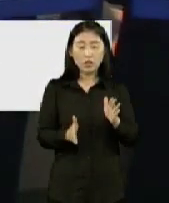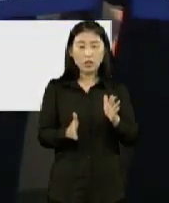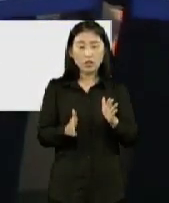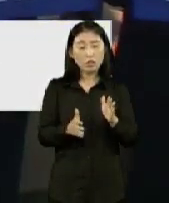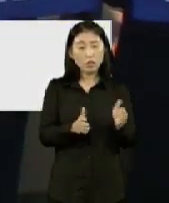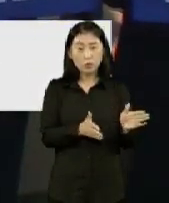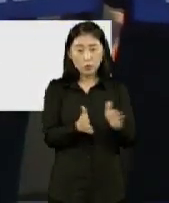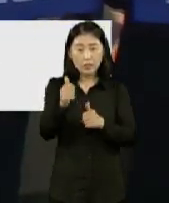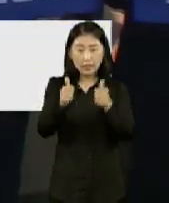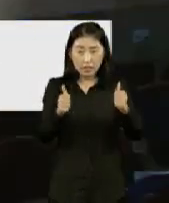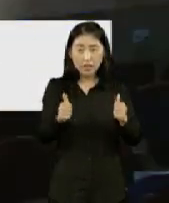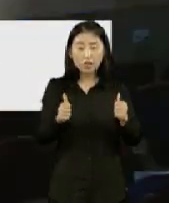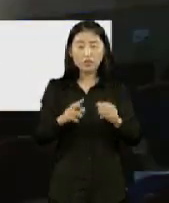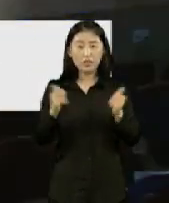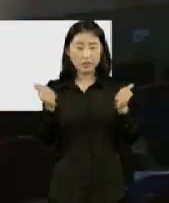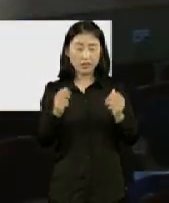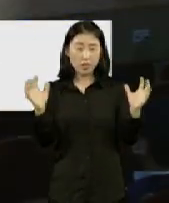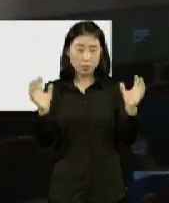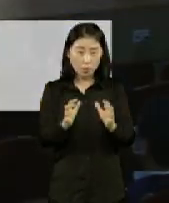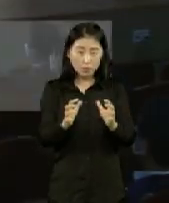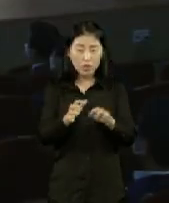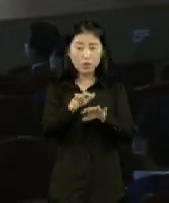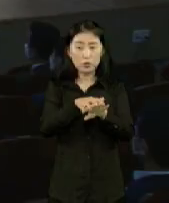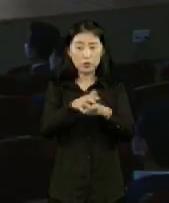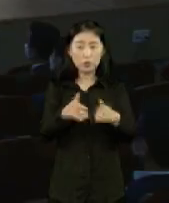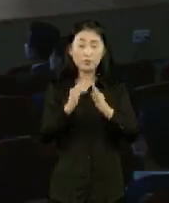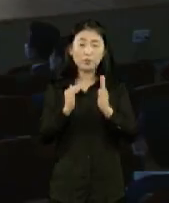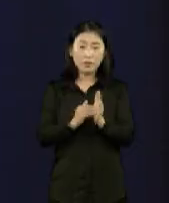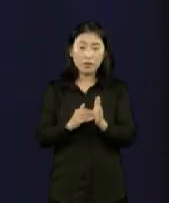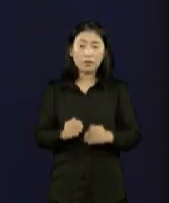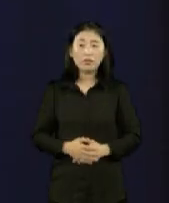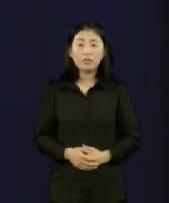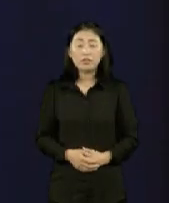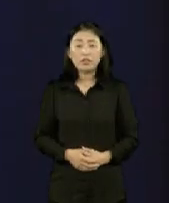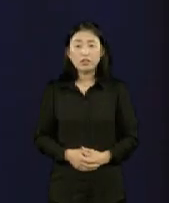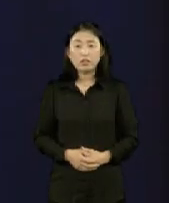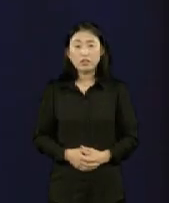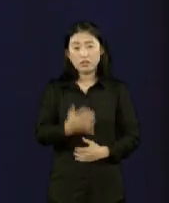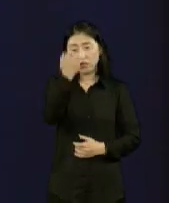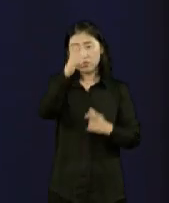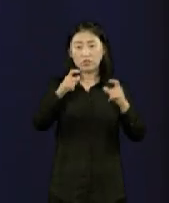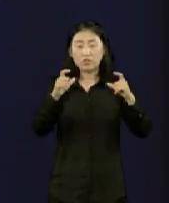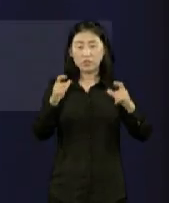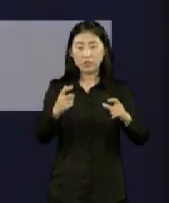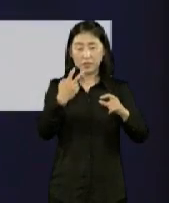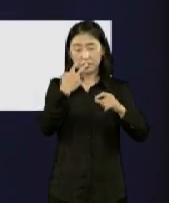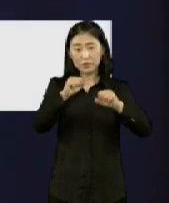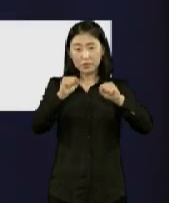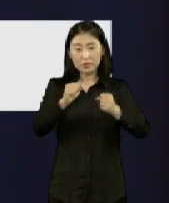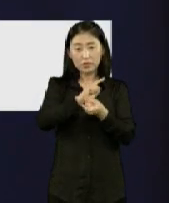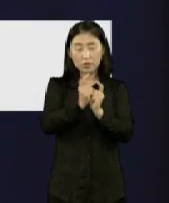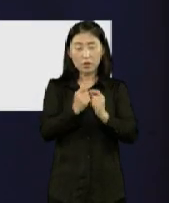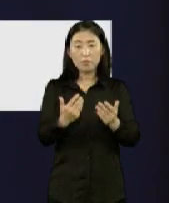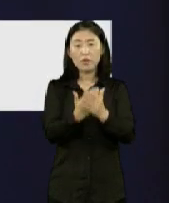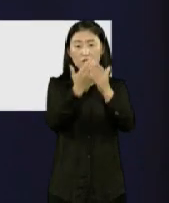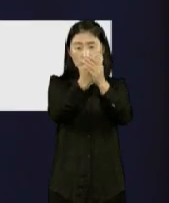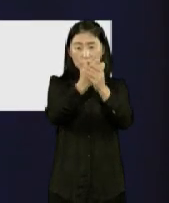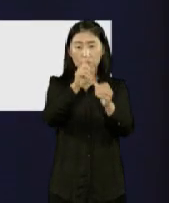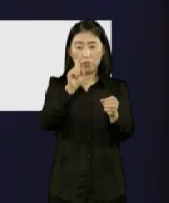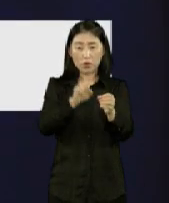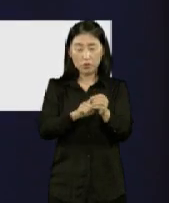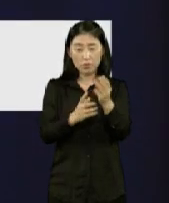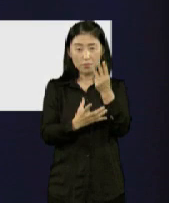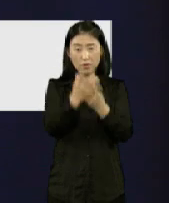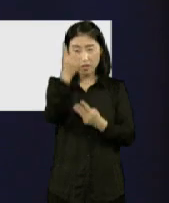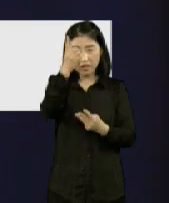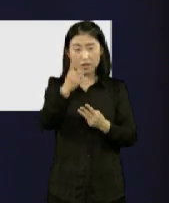시도의회와 시민단체 등이 참여하는 민간정 협의체를 구성했습니다. 충청권 상생 발전을 위한 하나가